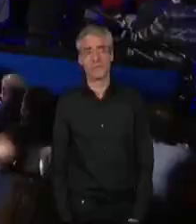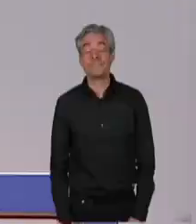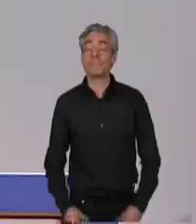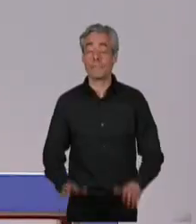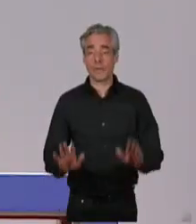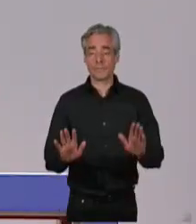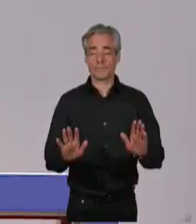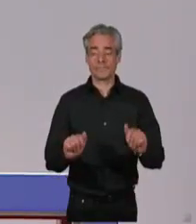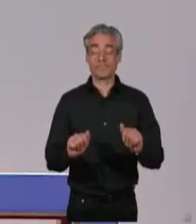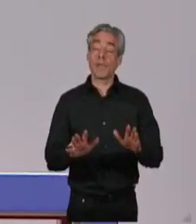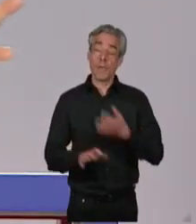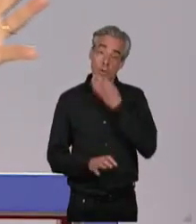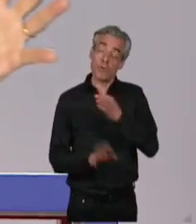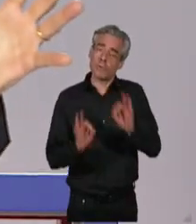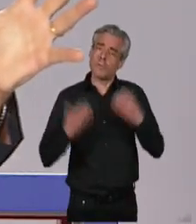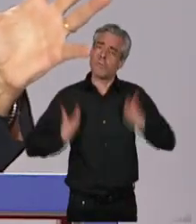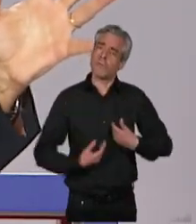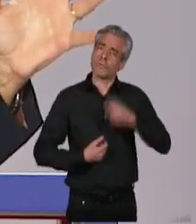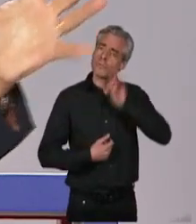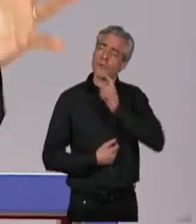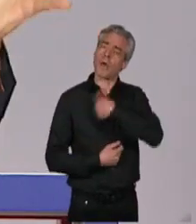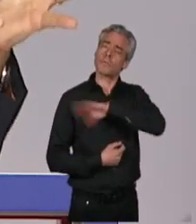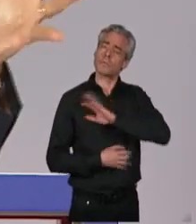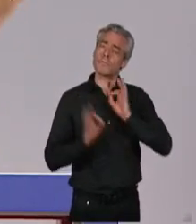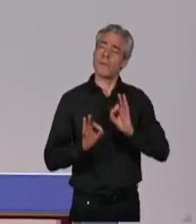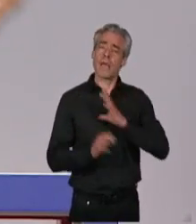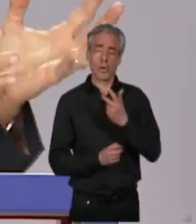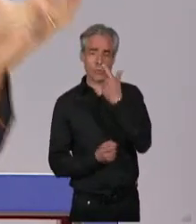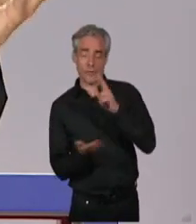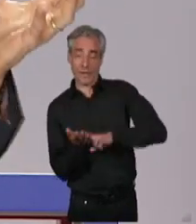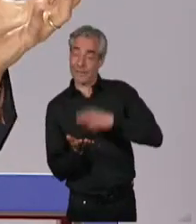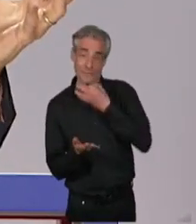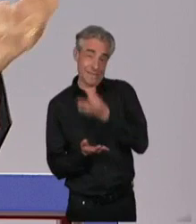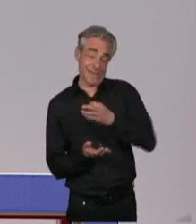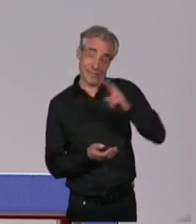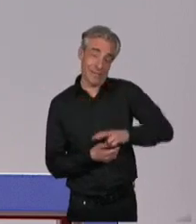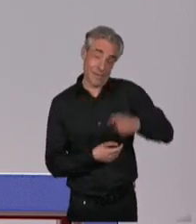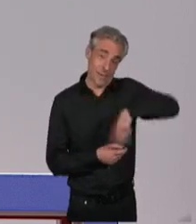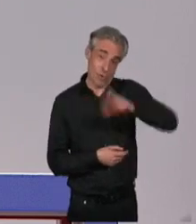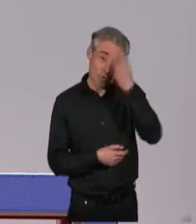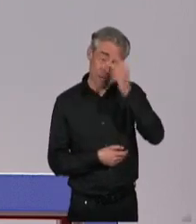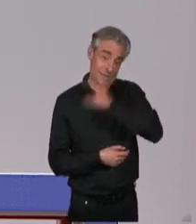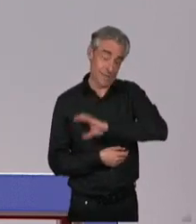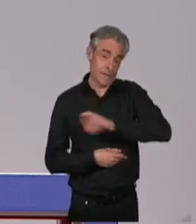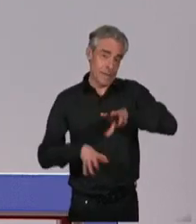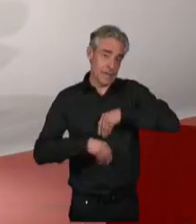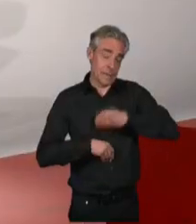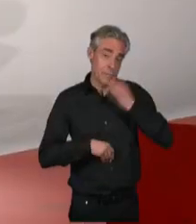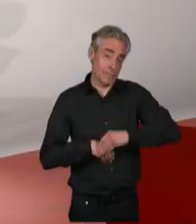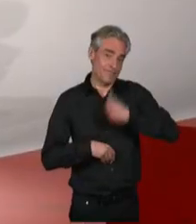Pour autant, je le dis en responsabilité, il y a deux vérités qu'il faut entendre et qu'il faut